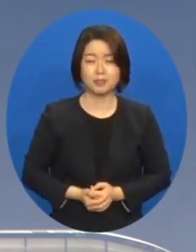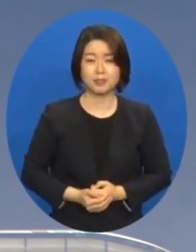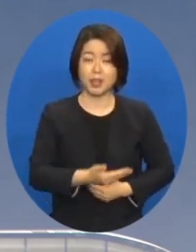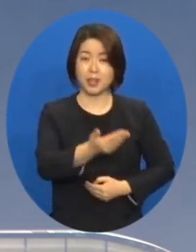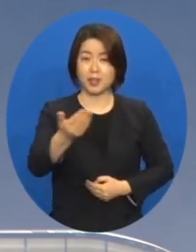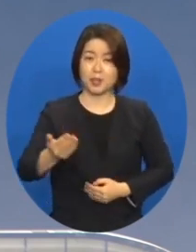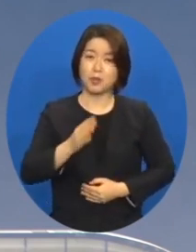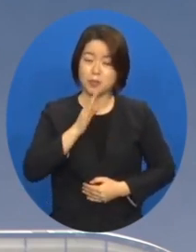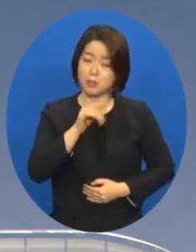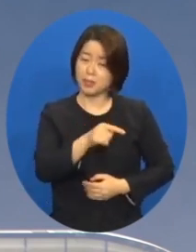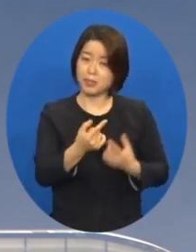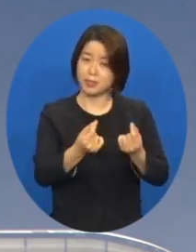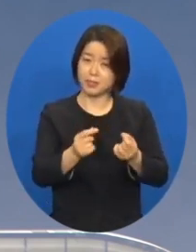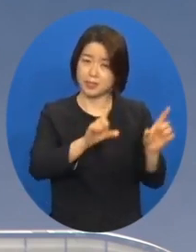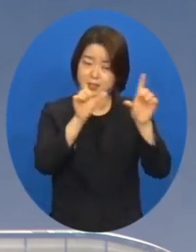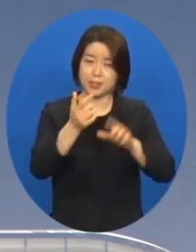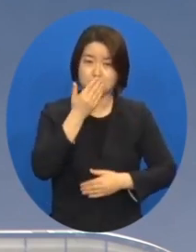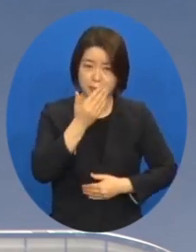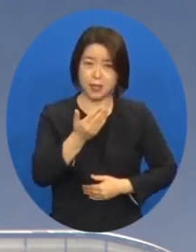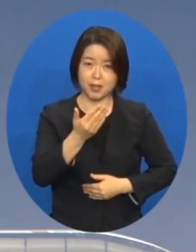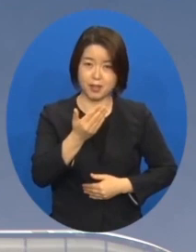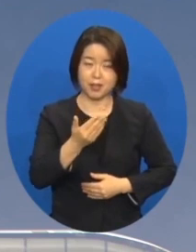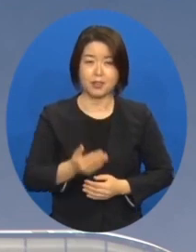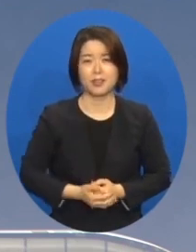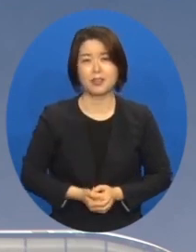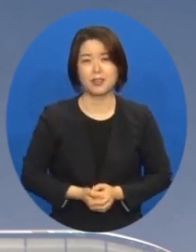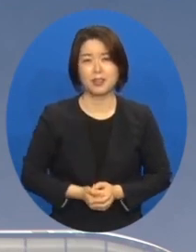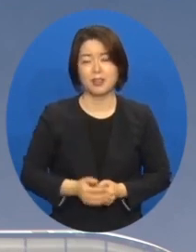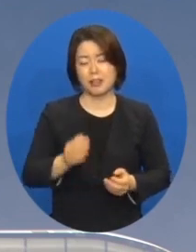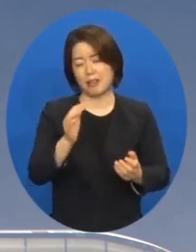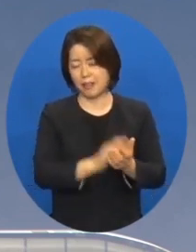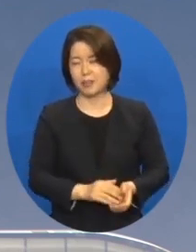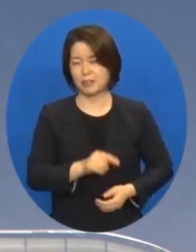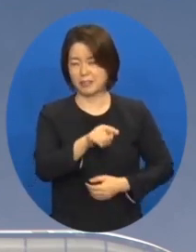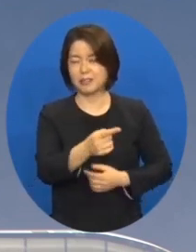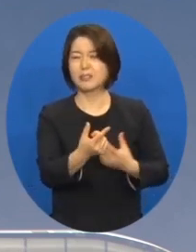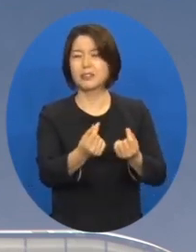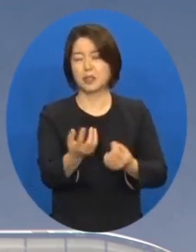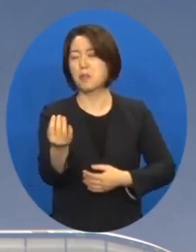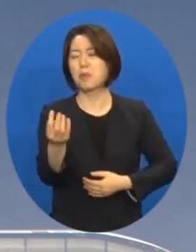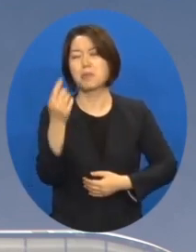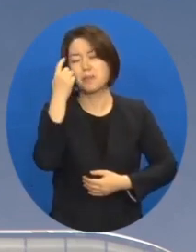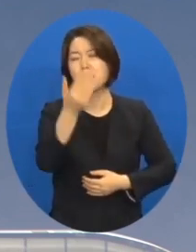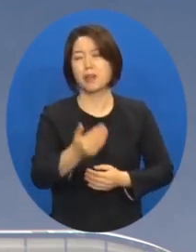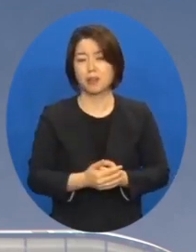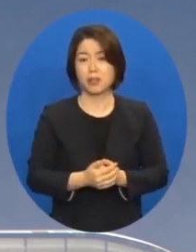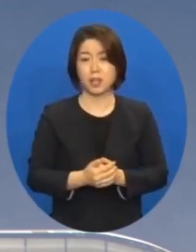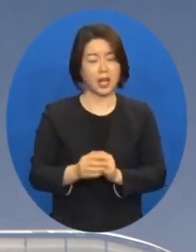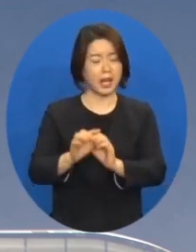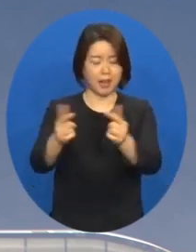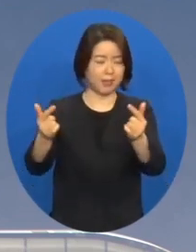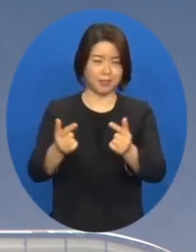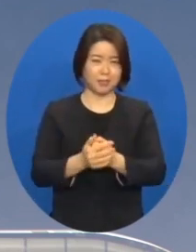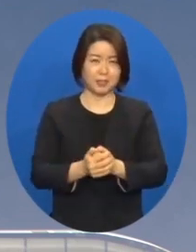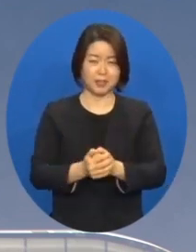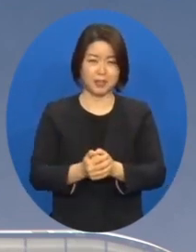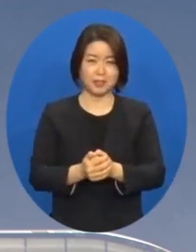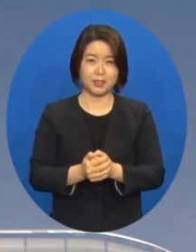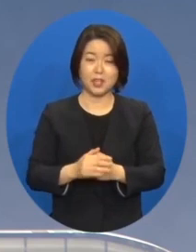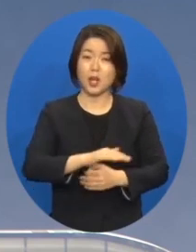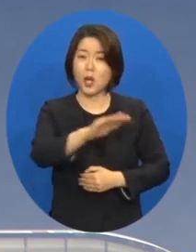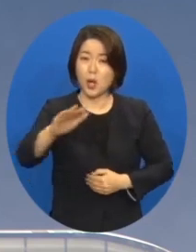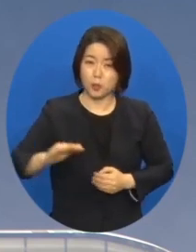여러분은 정말 이렇게 살 수 있습니까? 아유, 그런 사람이 그저 몇이나 되겠어요? 그렇지 않습니다.